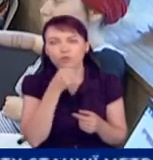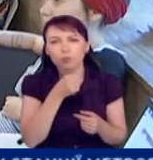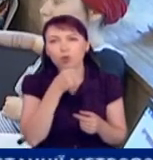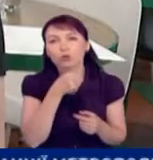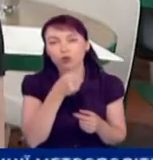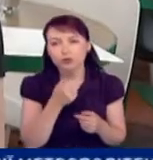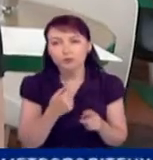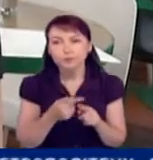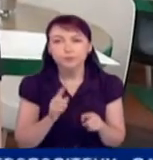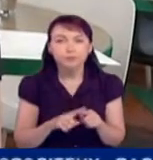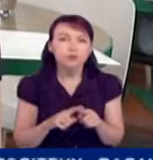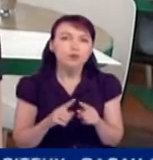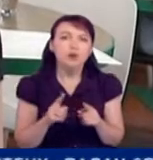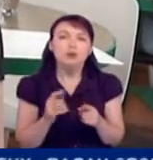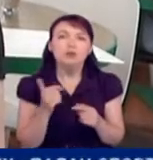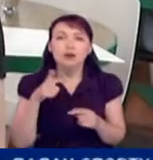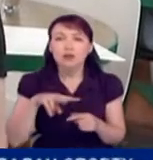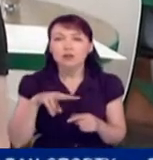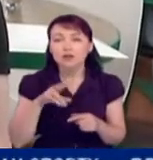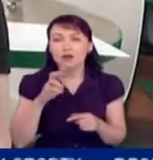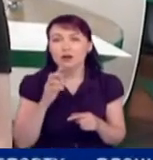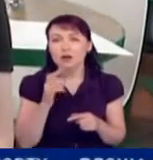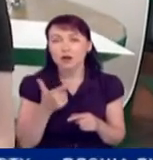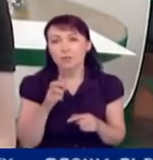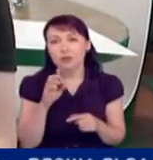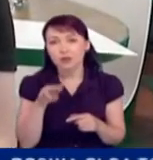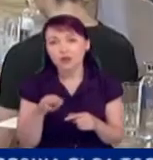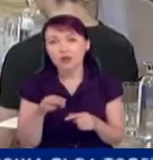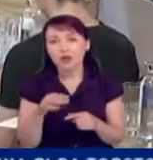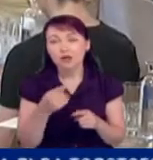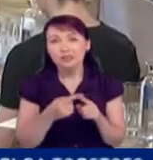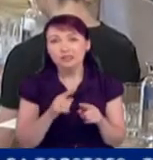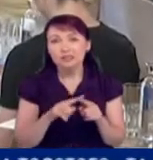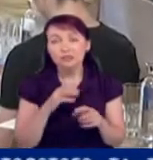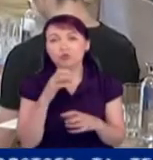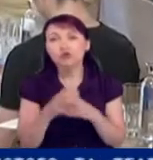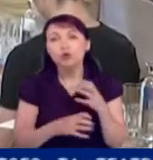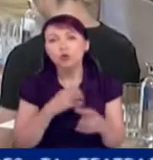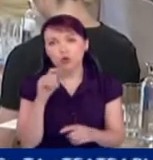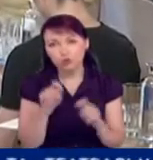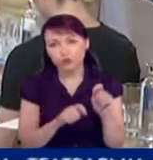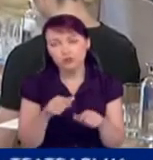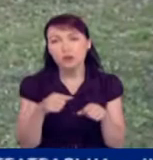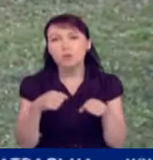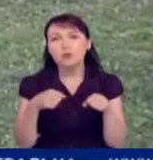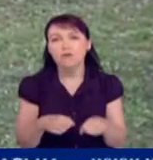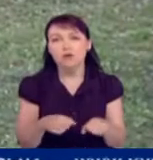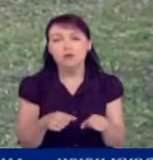публічного простору для ЛГБТ-спільноти в Україні стала темою міжнародної конференції «Право на місто».